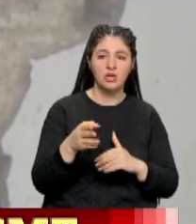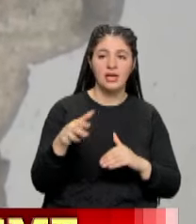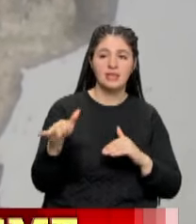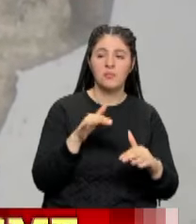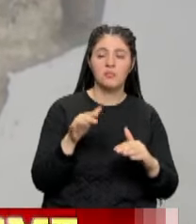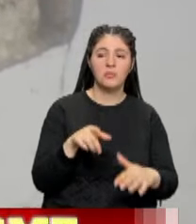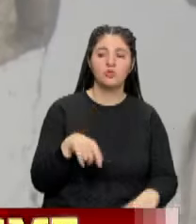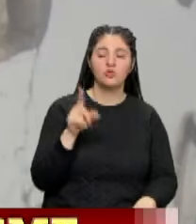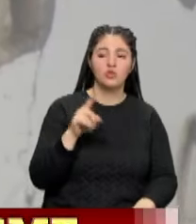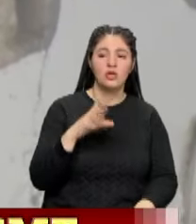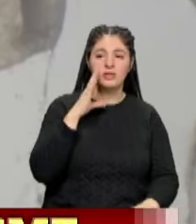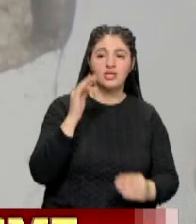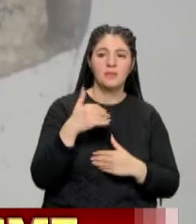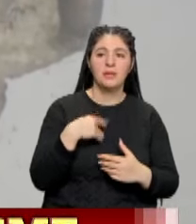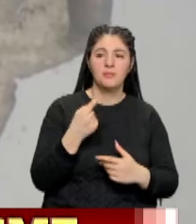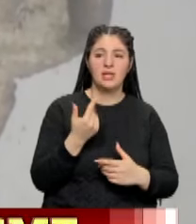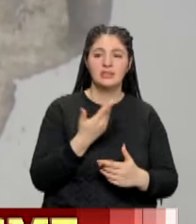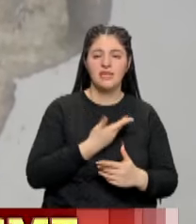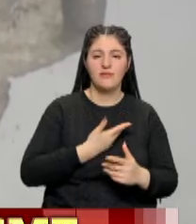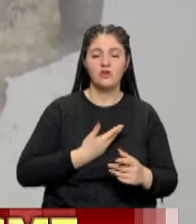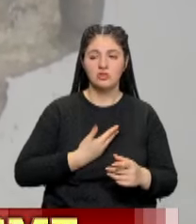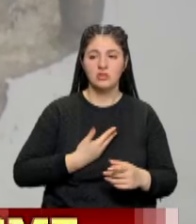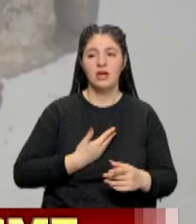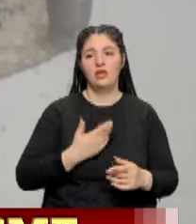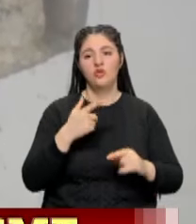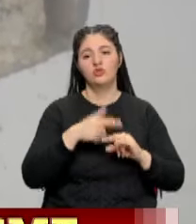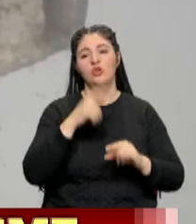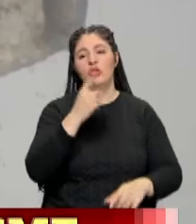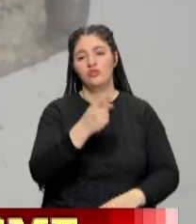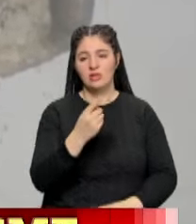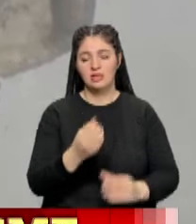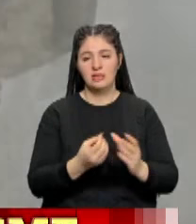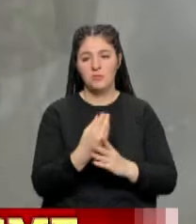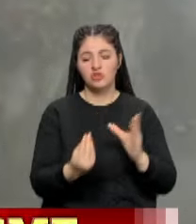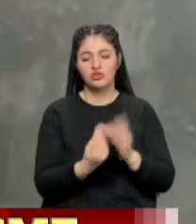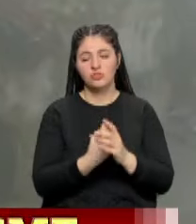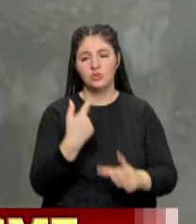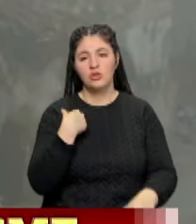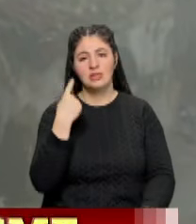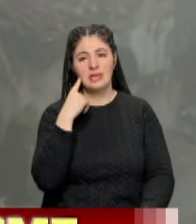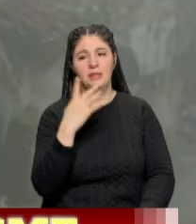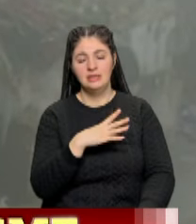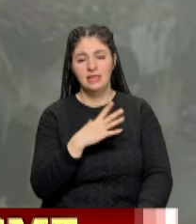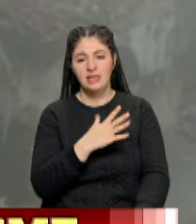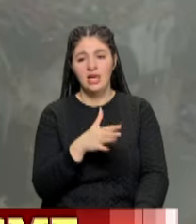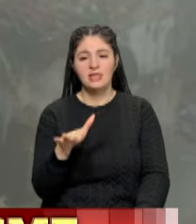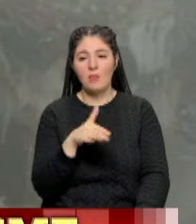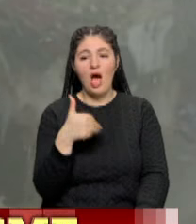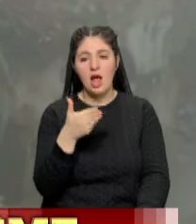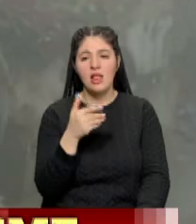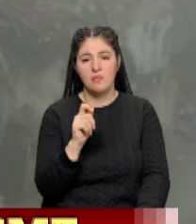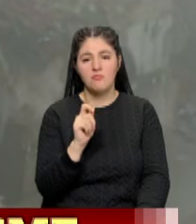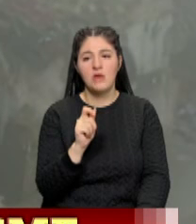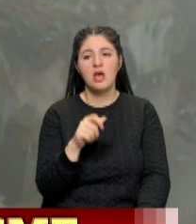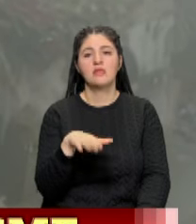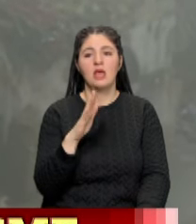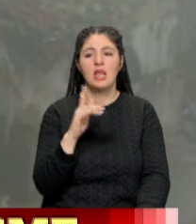deprem günü insanlar beni bir parça seviyorsa, ya Hüseyin Hoca da sabahleyin çıktı, biz onu dinlemek istedik. Depremi anlatmak